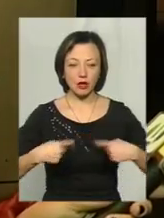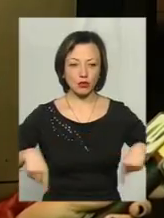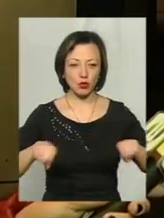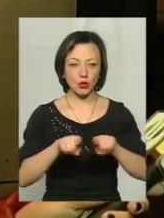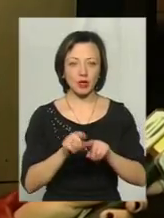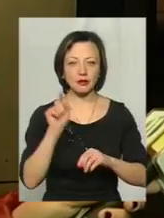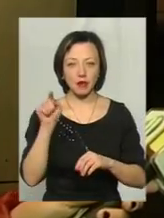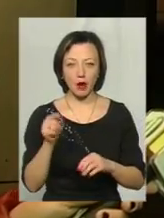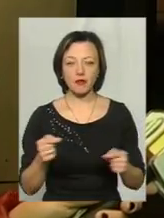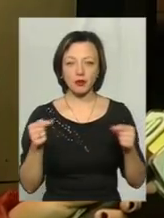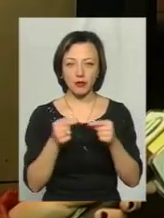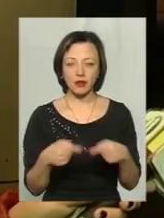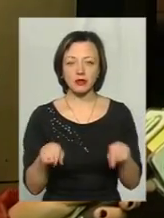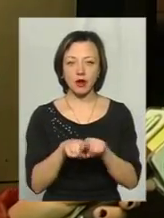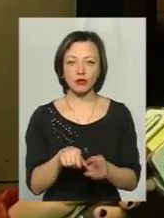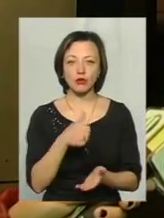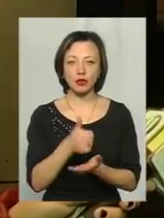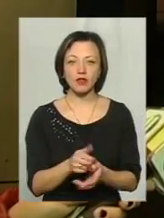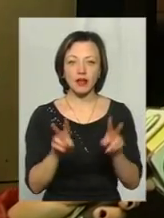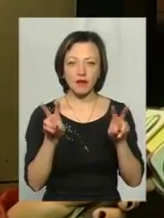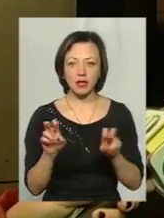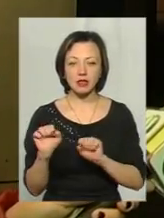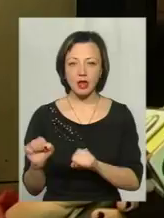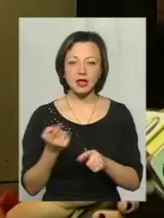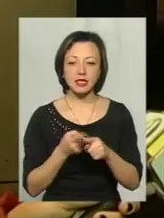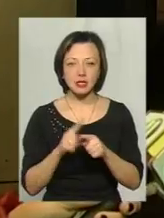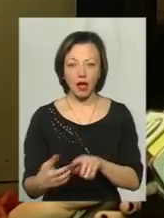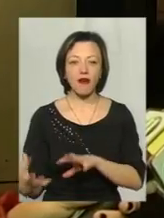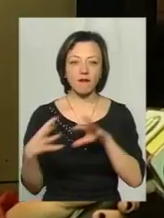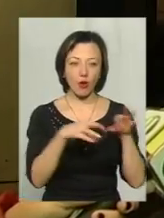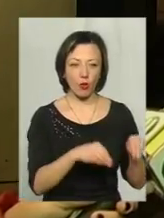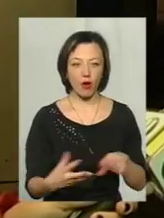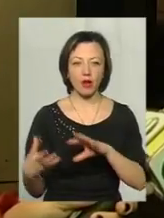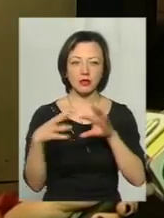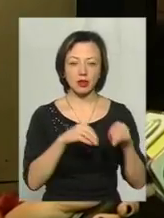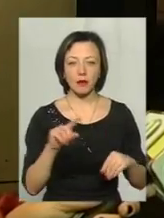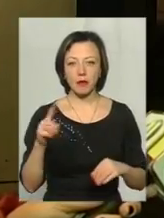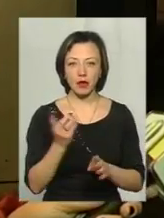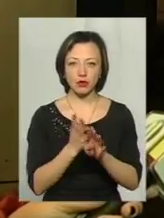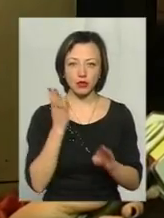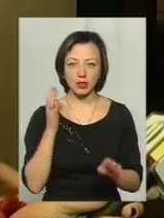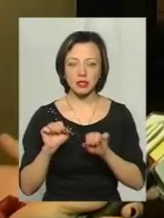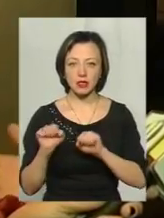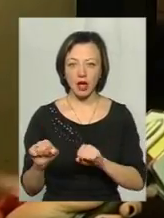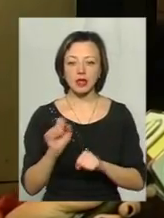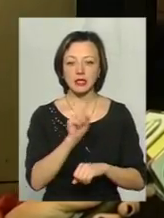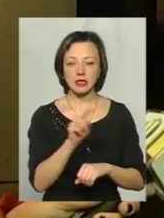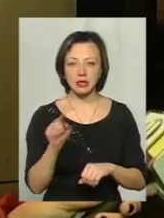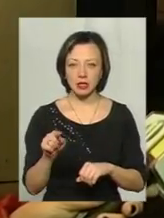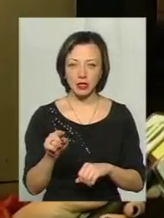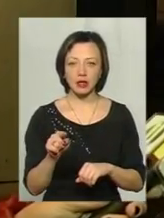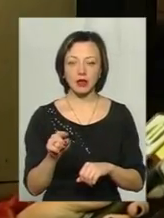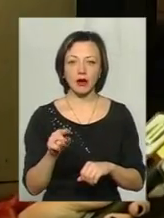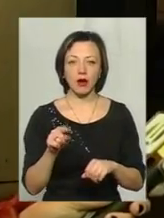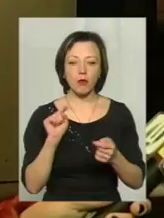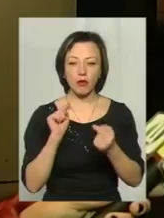Там, відповідно, також основний вид захисту – це евакуація звідти. Первоначально захист в тих протирадіаційних